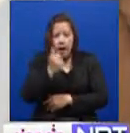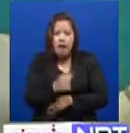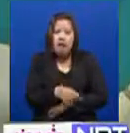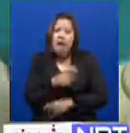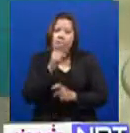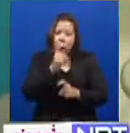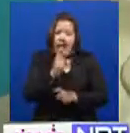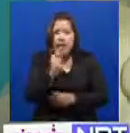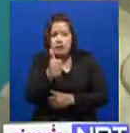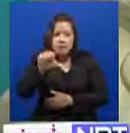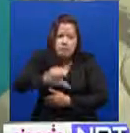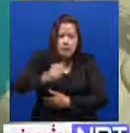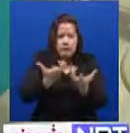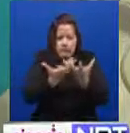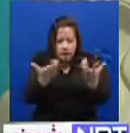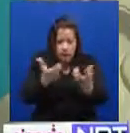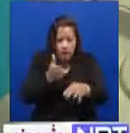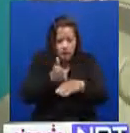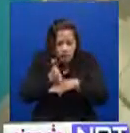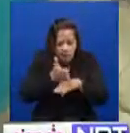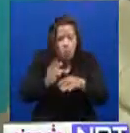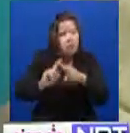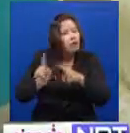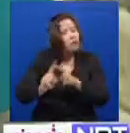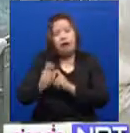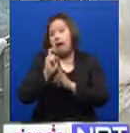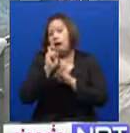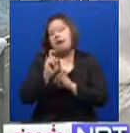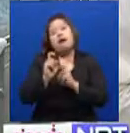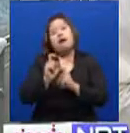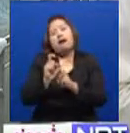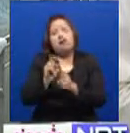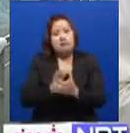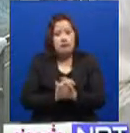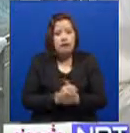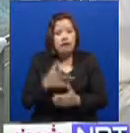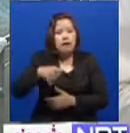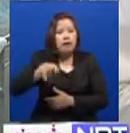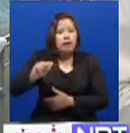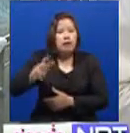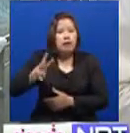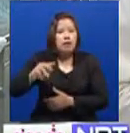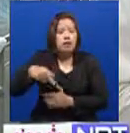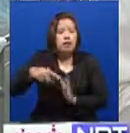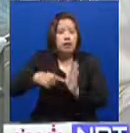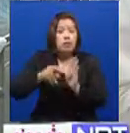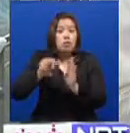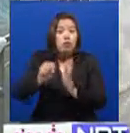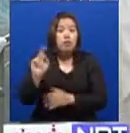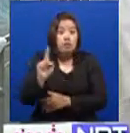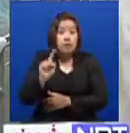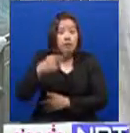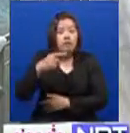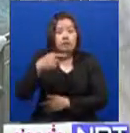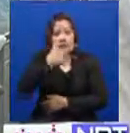ไม่มีพิษของปลาปักกระเป้าได้ค่ะธีรพงษ์จำนงพันธ์ถ่ายภาพเทพินไครวานิชทีมข่าวสังคมรายงาน